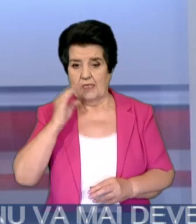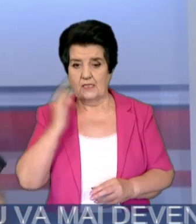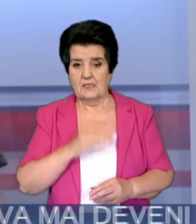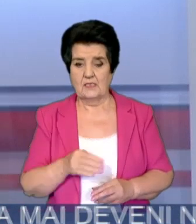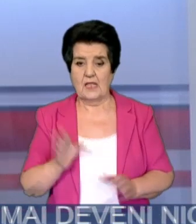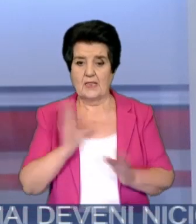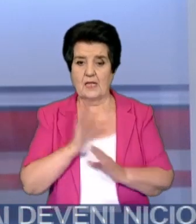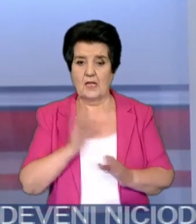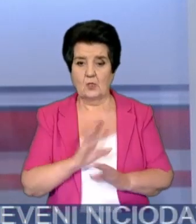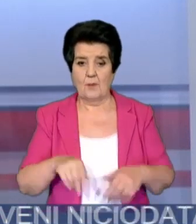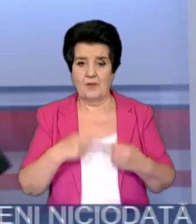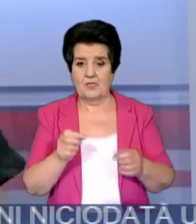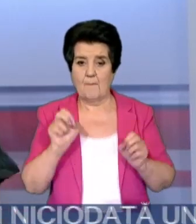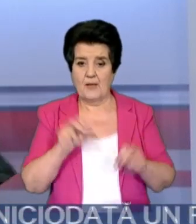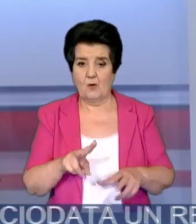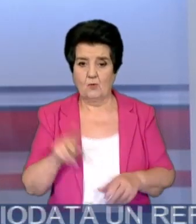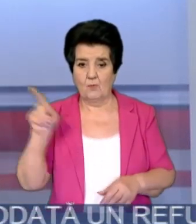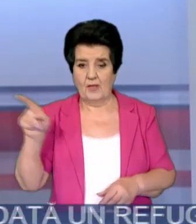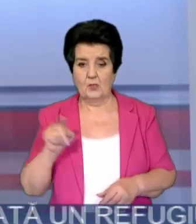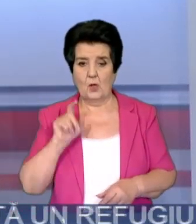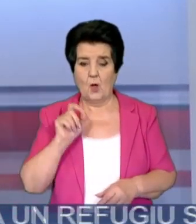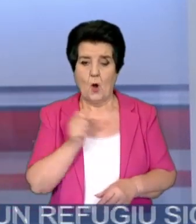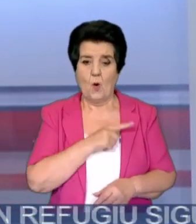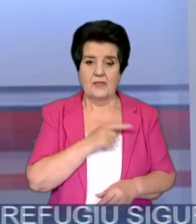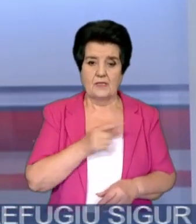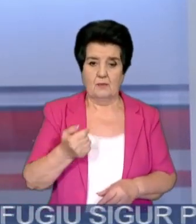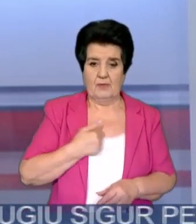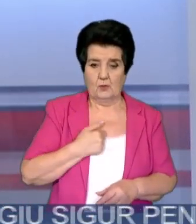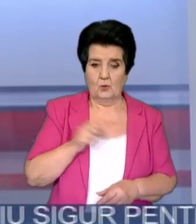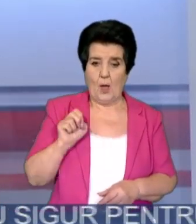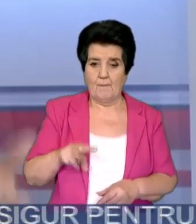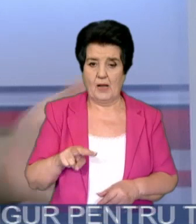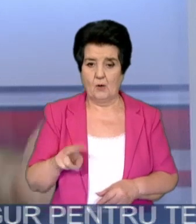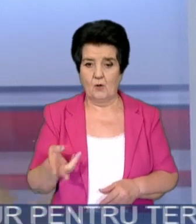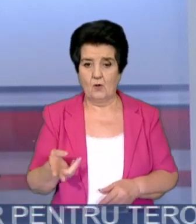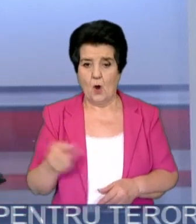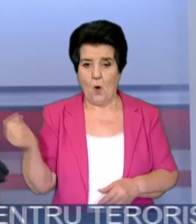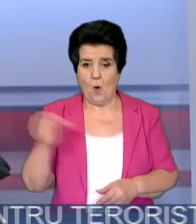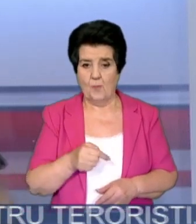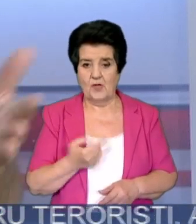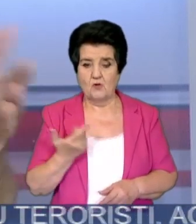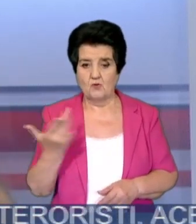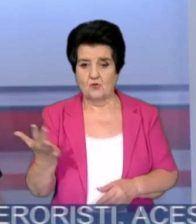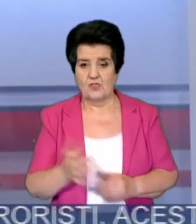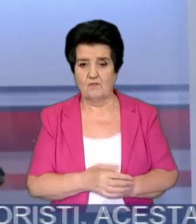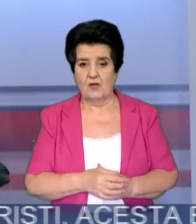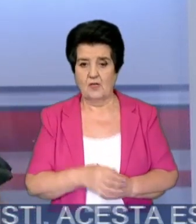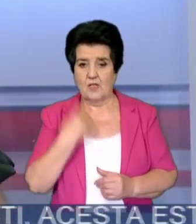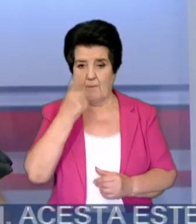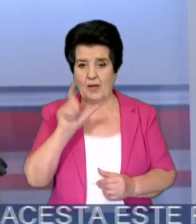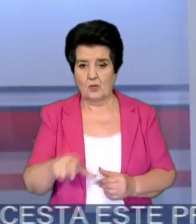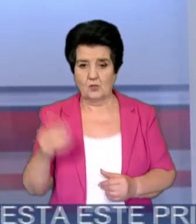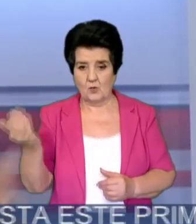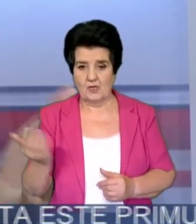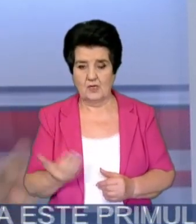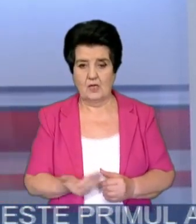poate prezenta pericol pentru Odessa, pentru noi. Adică acele 1000 și ceva de persoane